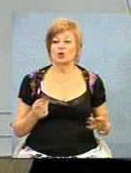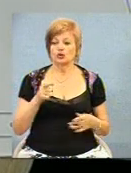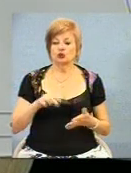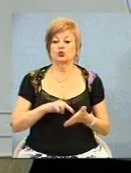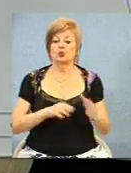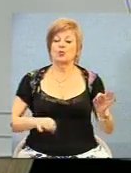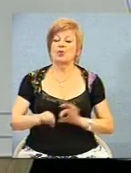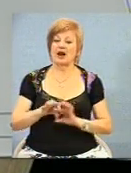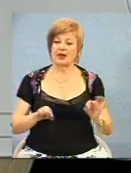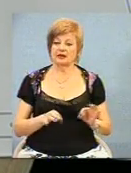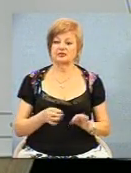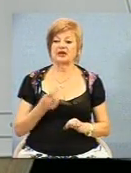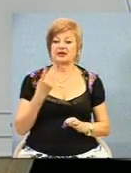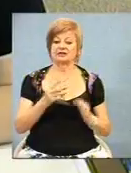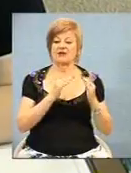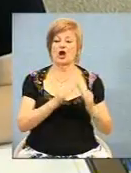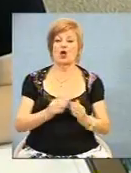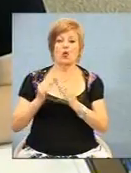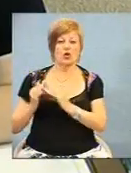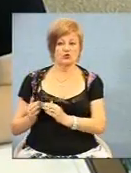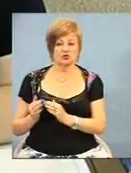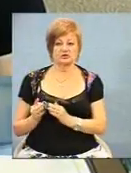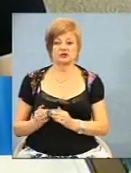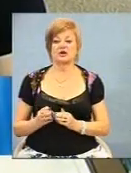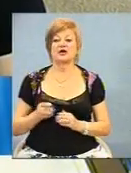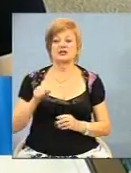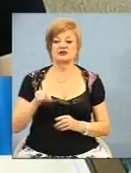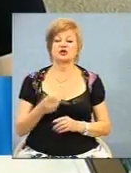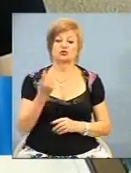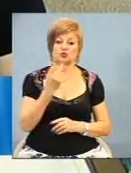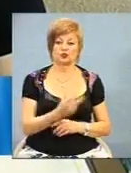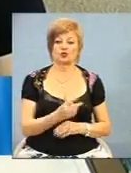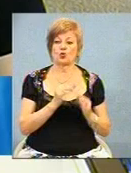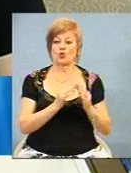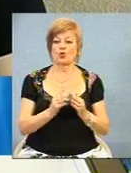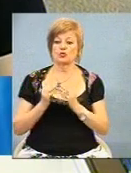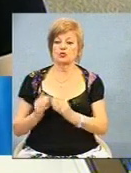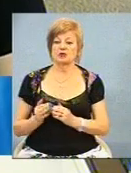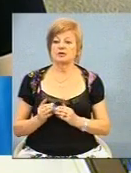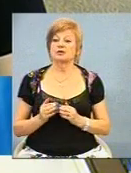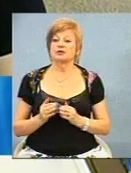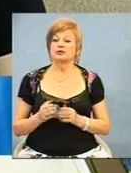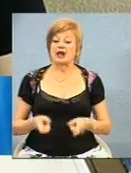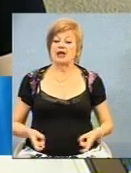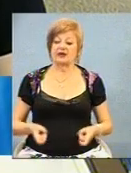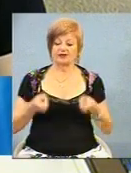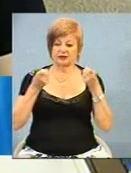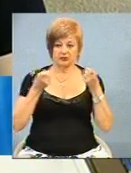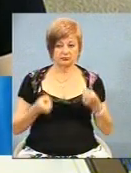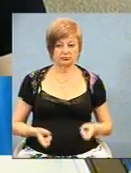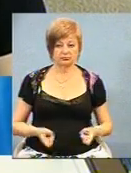запроєктовано два корпуси. В цих двох корпусах, в обох корпусах є ліфти.